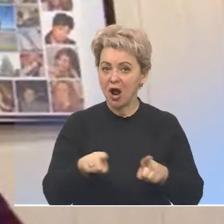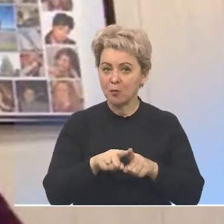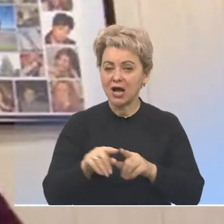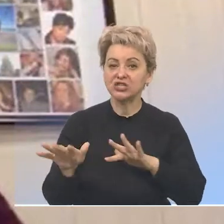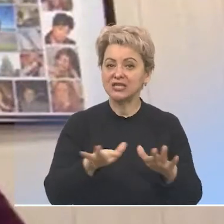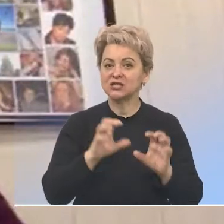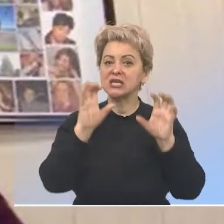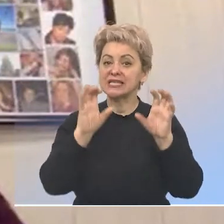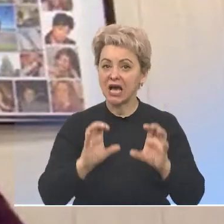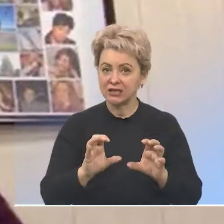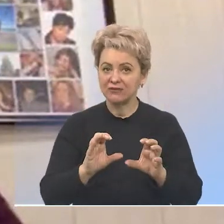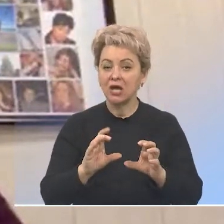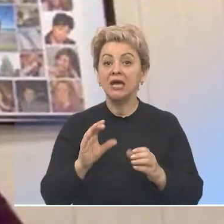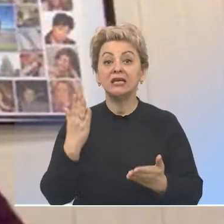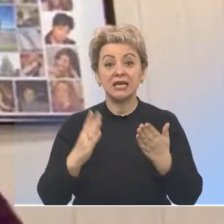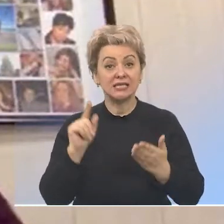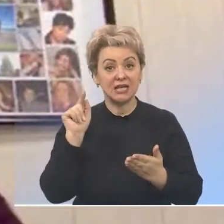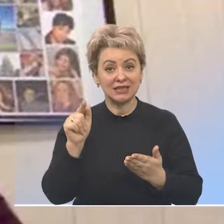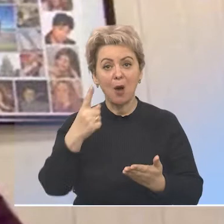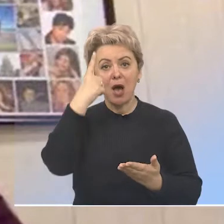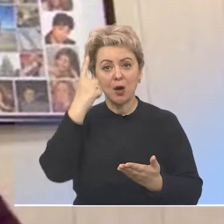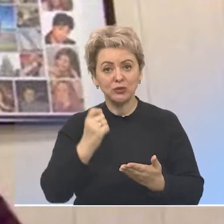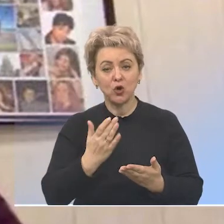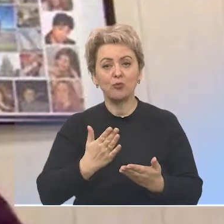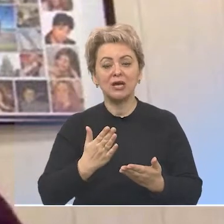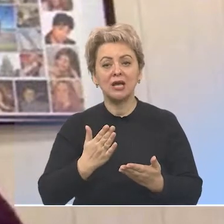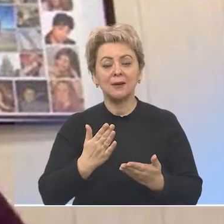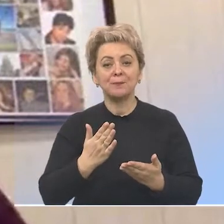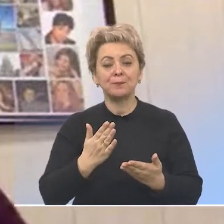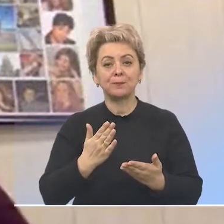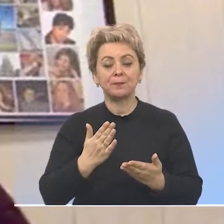рамках действующего законодательства. Раз там объявлено